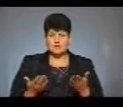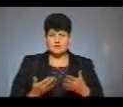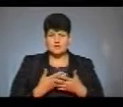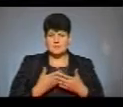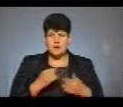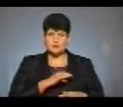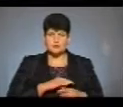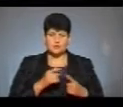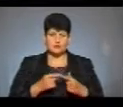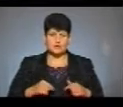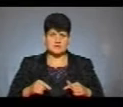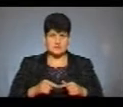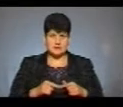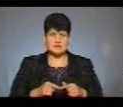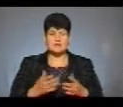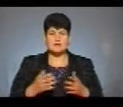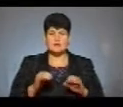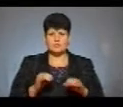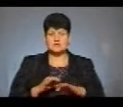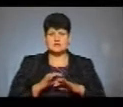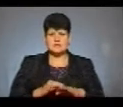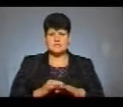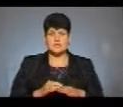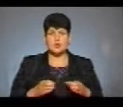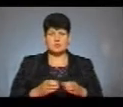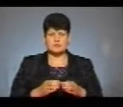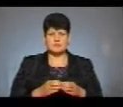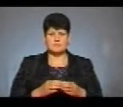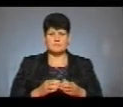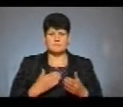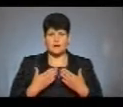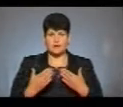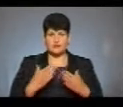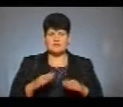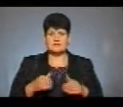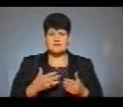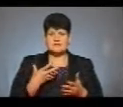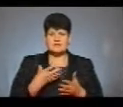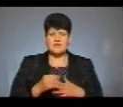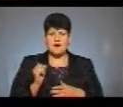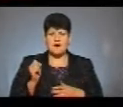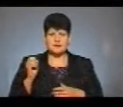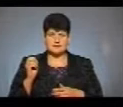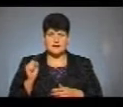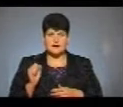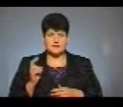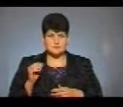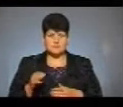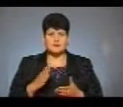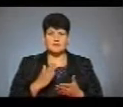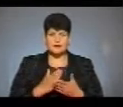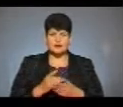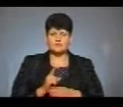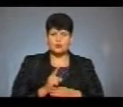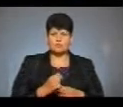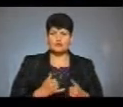профспілкової організації, яка здатна вести з ним колективні переговори, він видає свій нормативний акт, який стає нормою